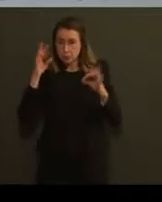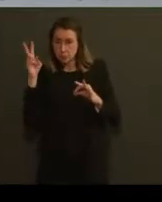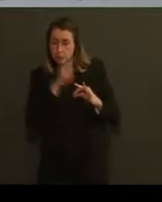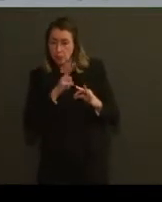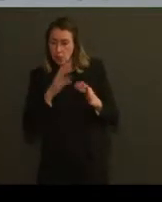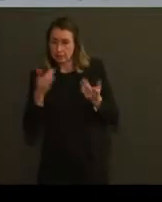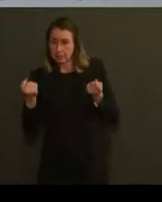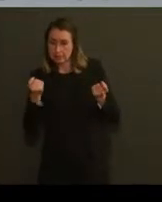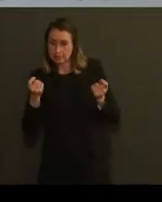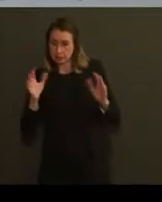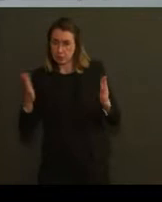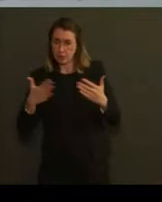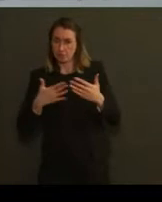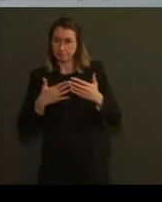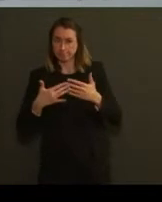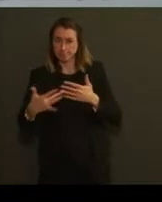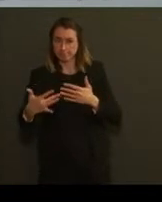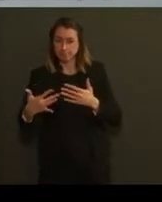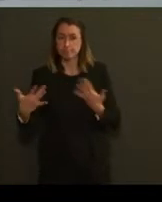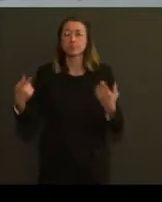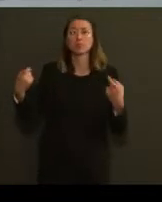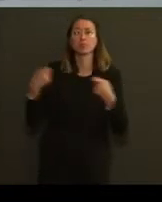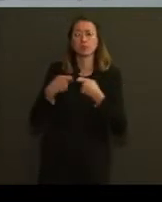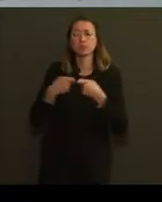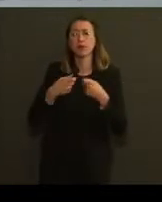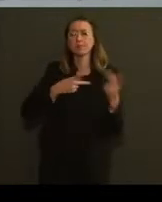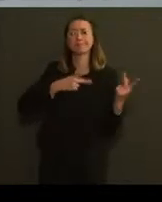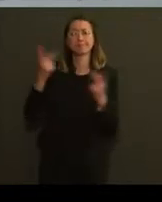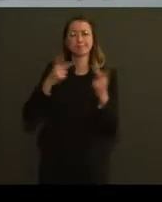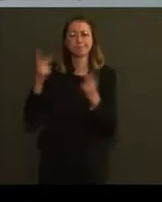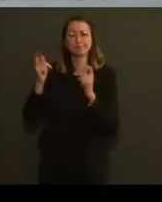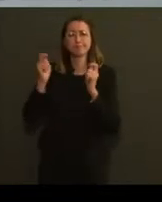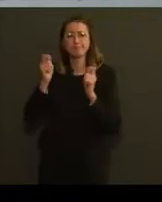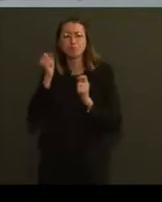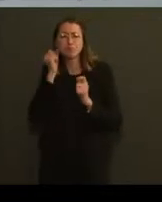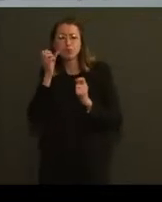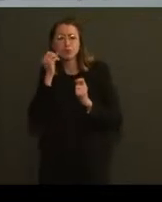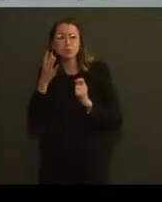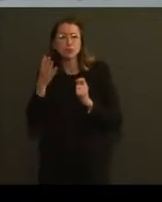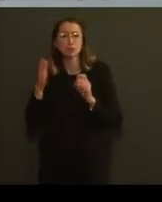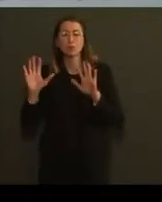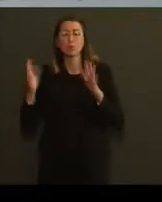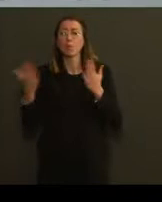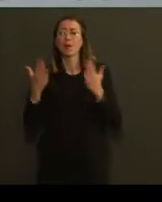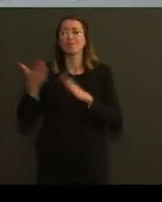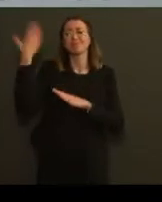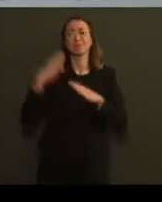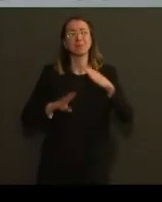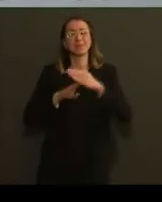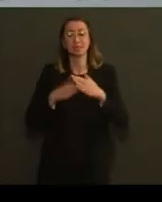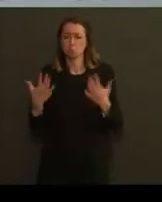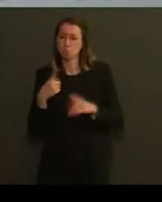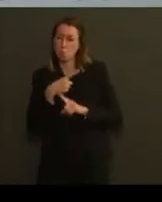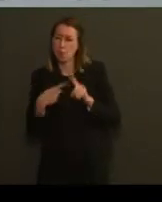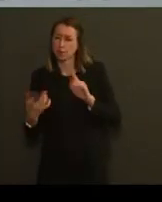À Bruxelles, les admissions journalières à l'hôpital sont à la moitié de leur pic de la première vague, avec un